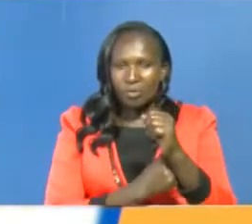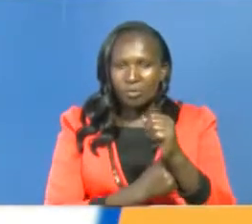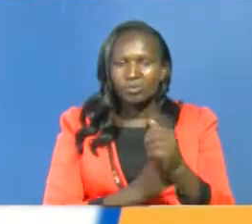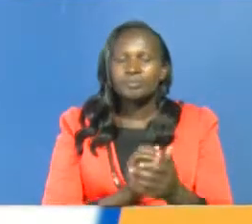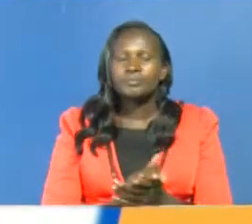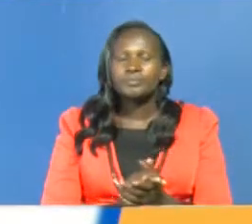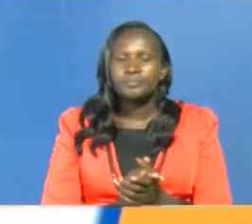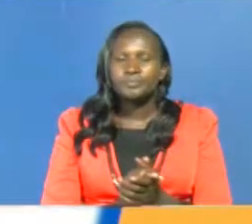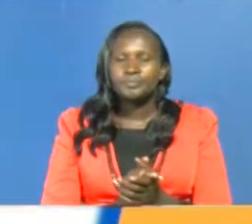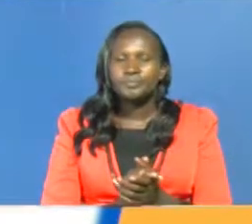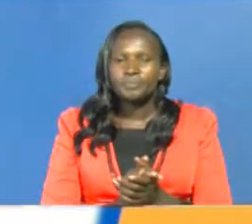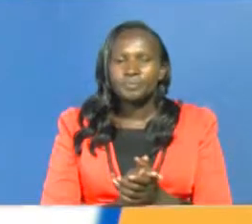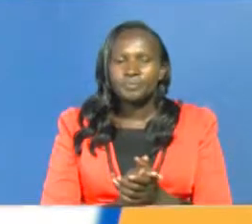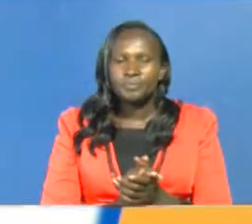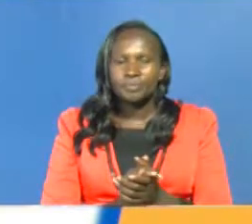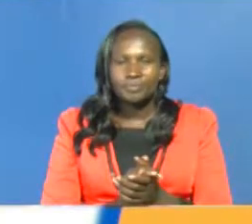mswada.